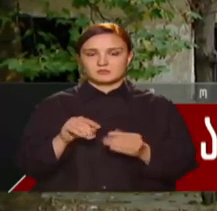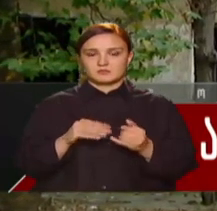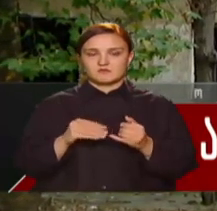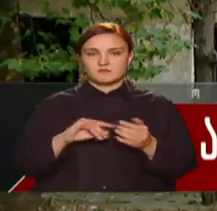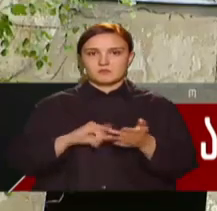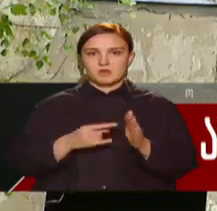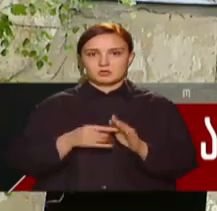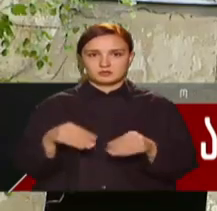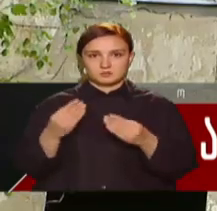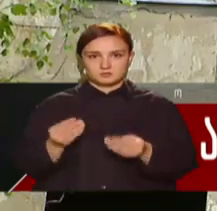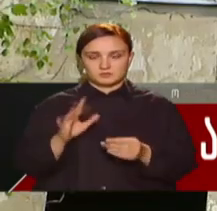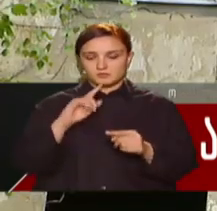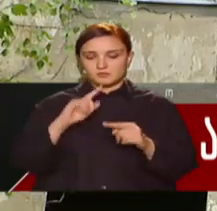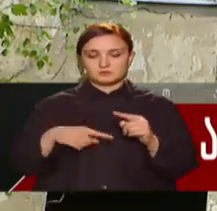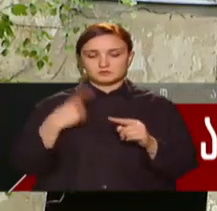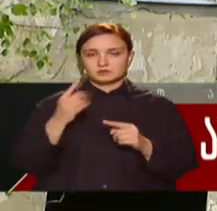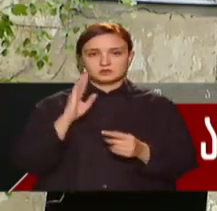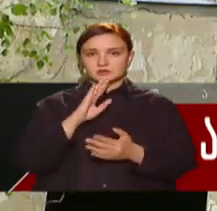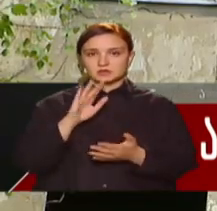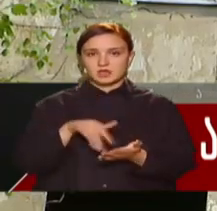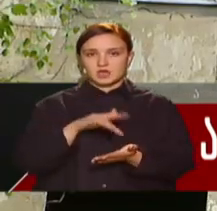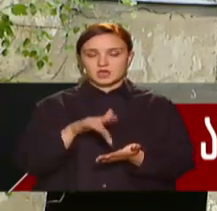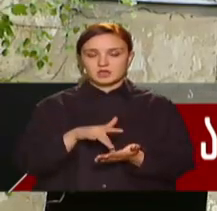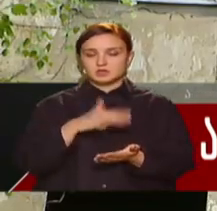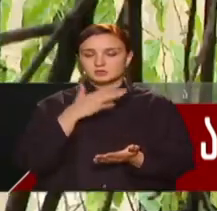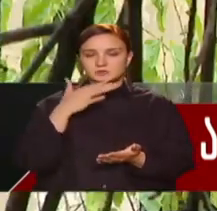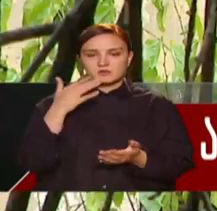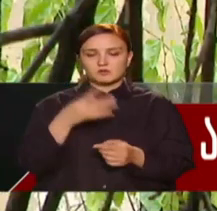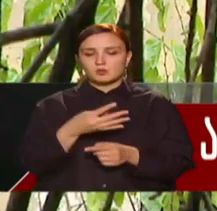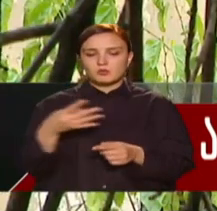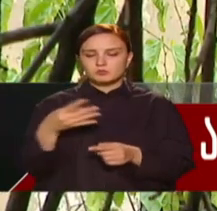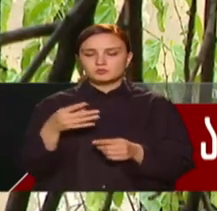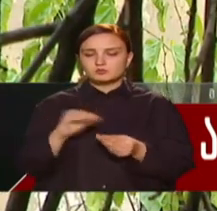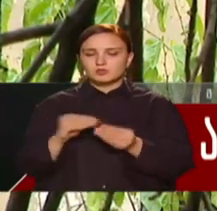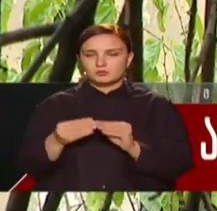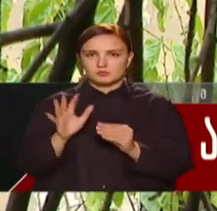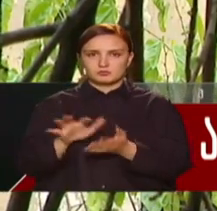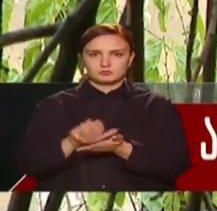თბილისის მერის თქმით, მომდევნო წლებში დედაქალაქის მასშტაბით არაერთი ავარიული კორპუსის